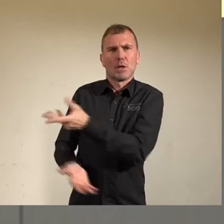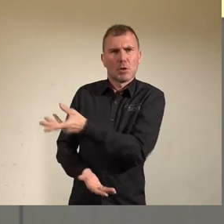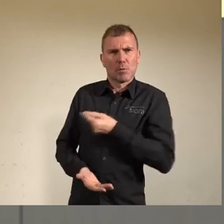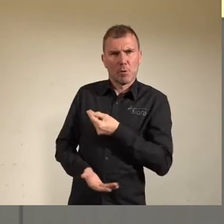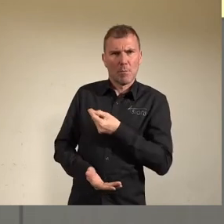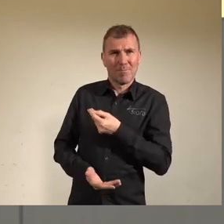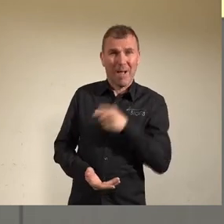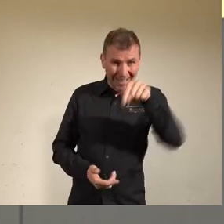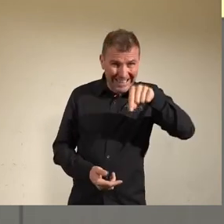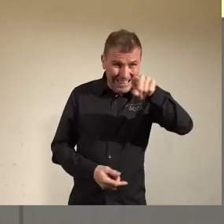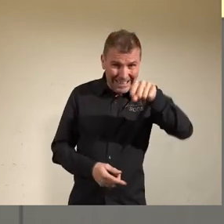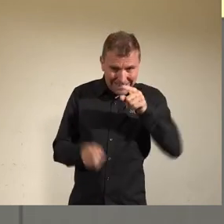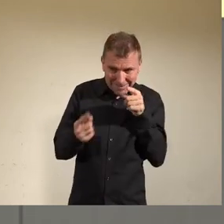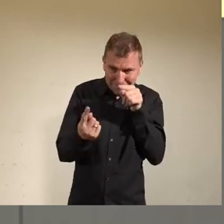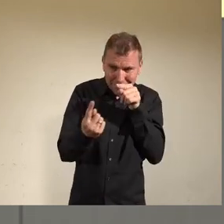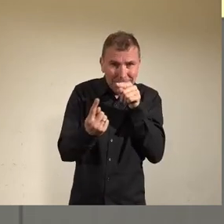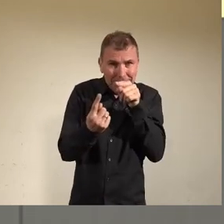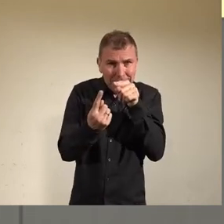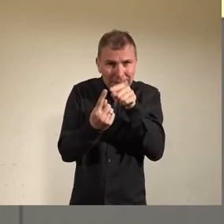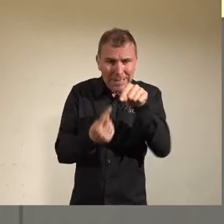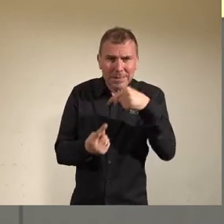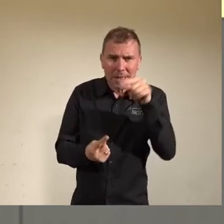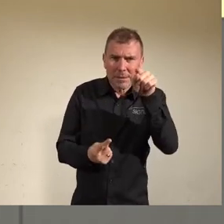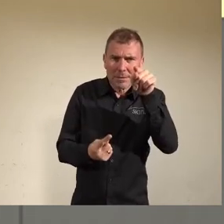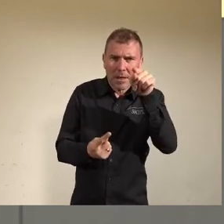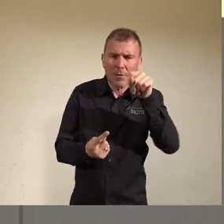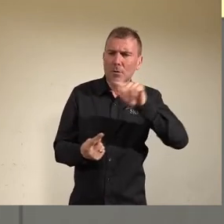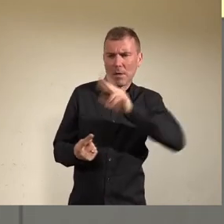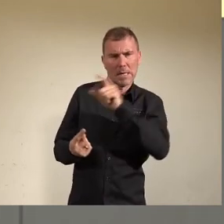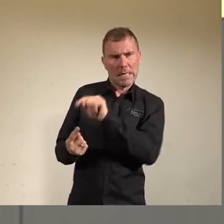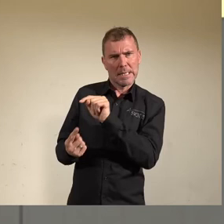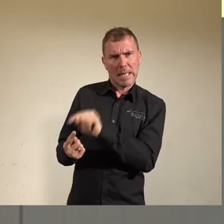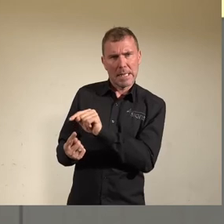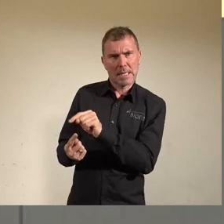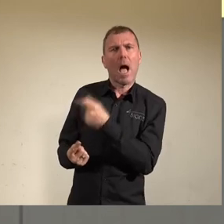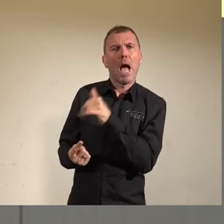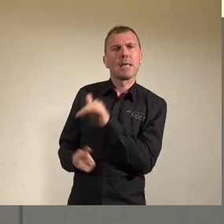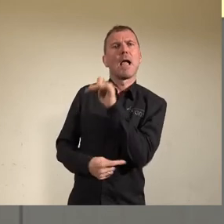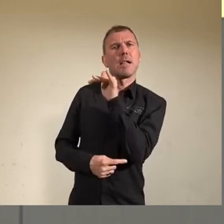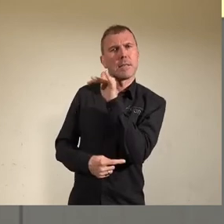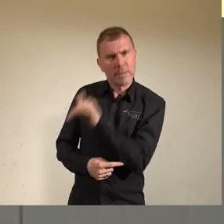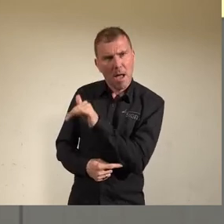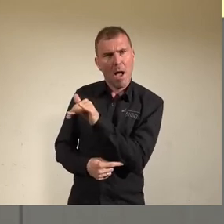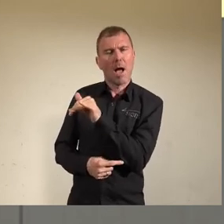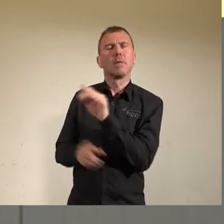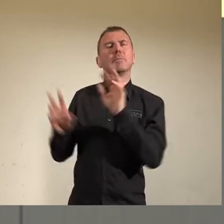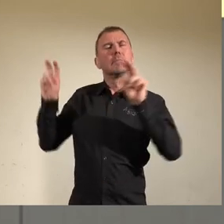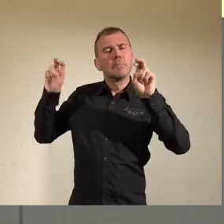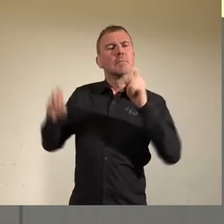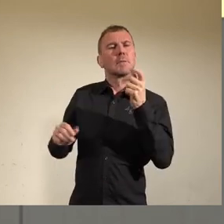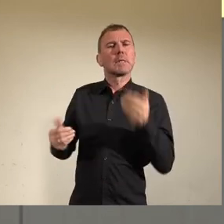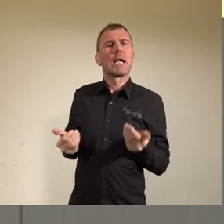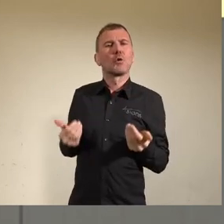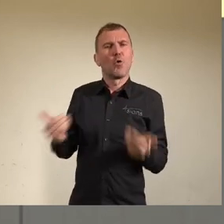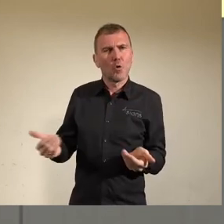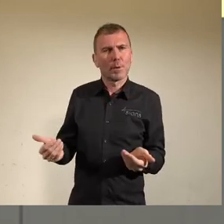jetzt, aber wie gesagt, wir kommen jetzt langsam näher, gesagt, durch die Liga 3 ist Geld da, es ist Geld übrig. Jetzt